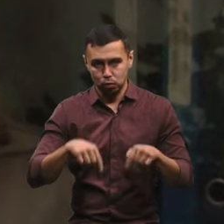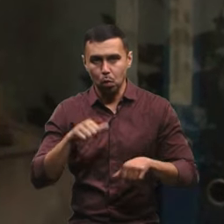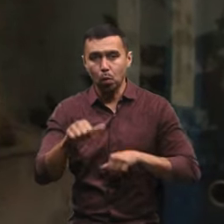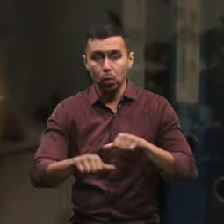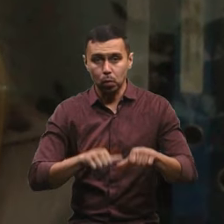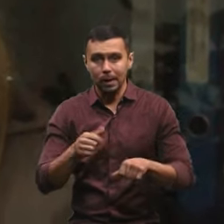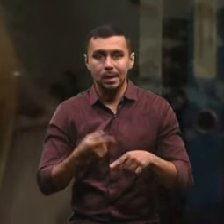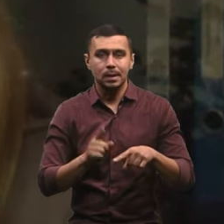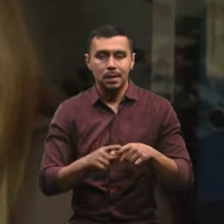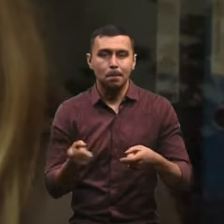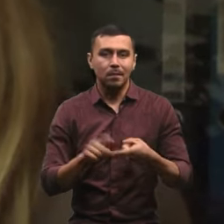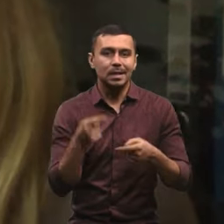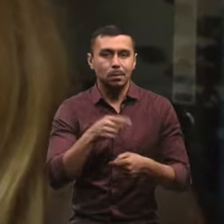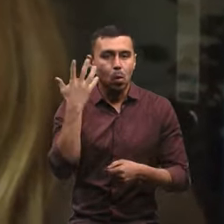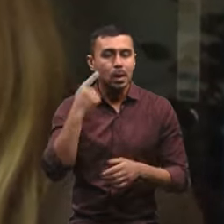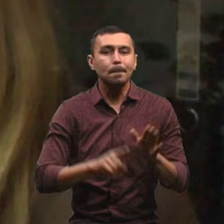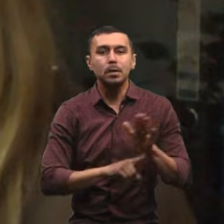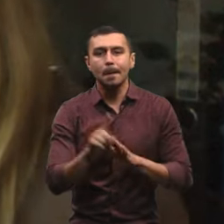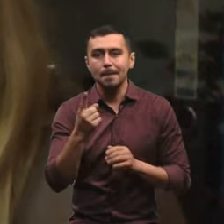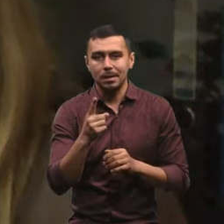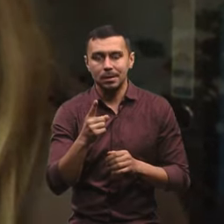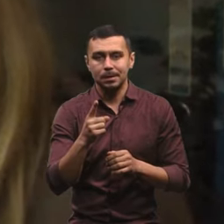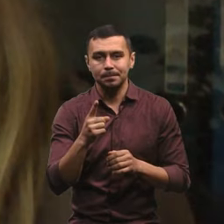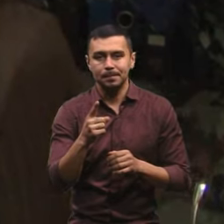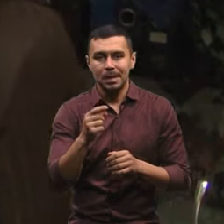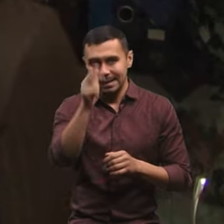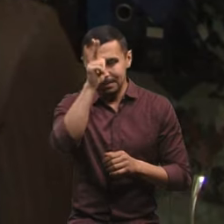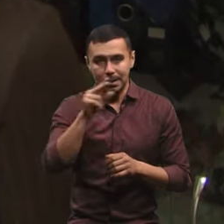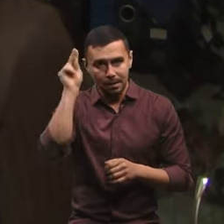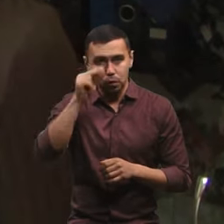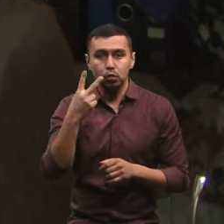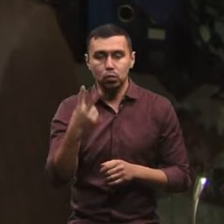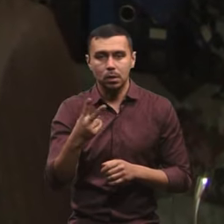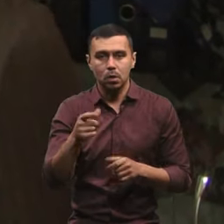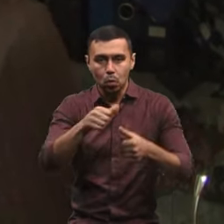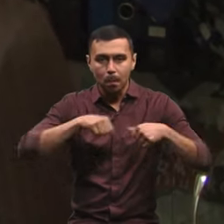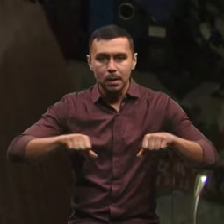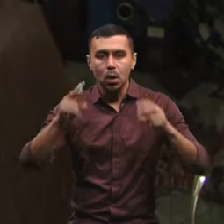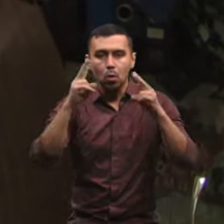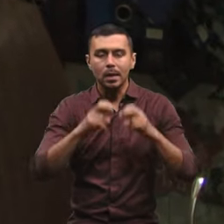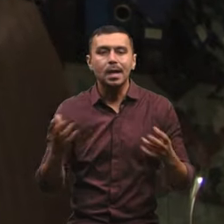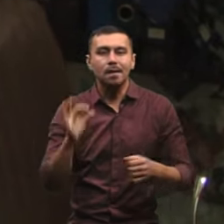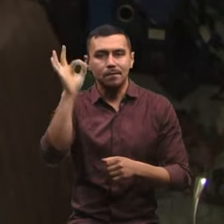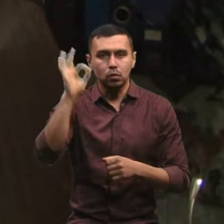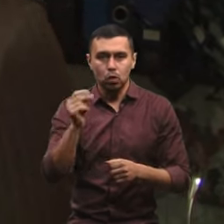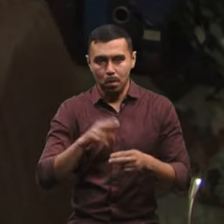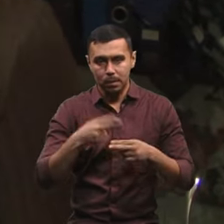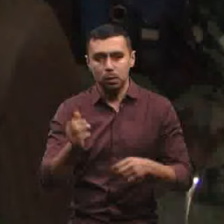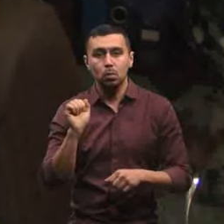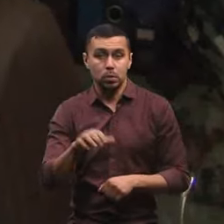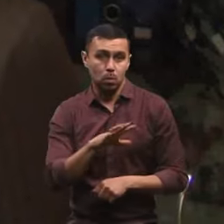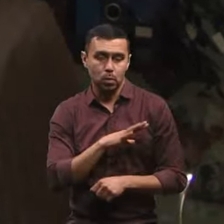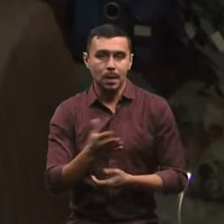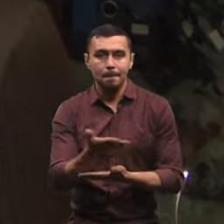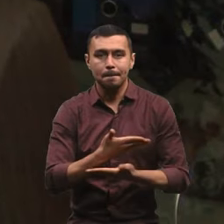року. Це якраз пов'язано з тим, коли починається перший семестр навчання і другий. Комісія розглядає, який відсоток компенсації може бути.